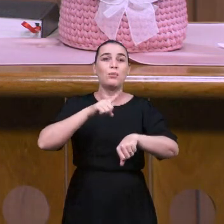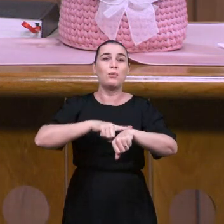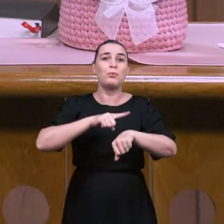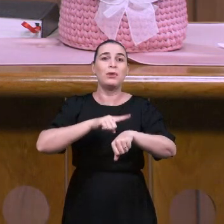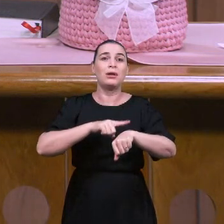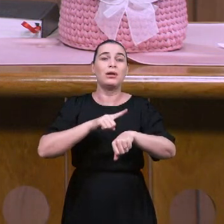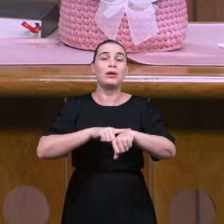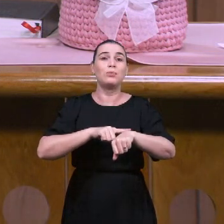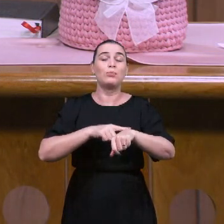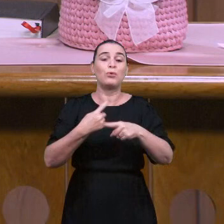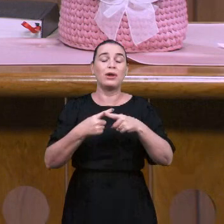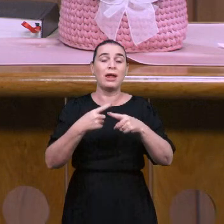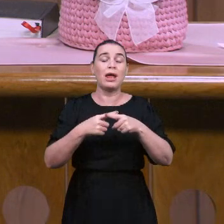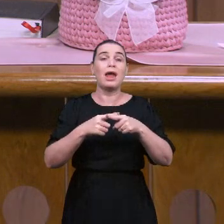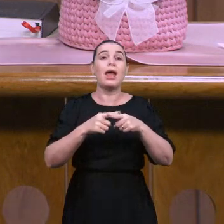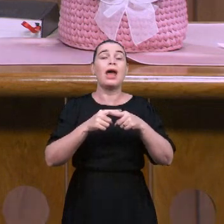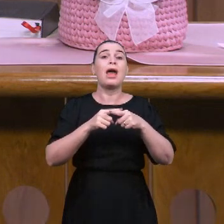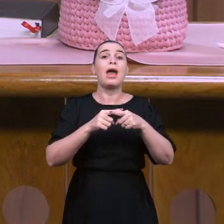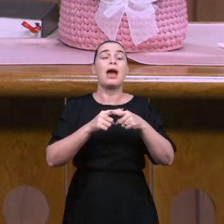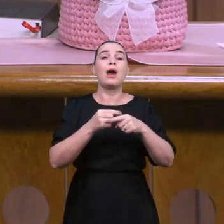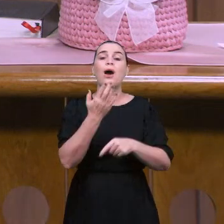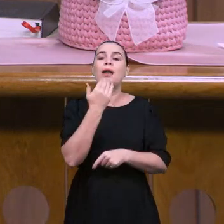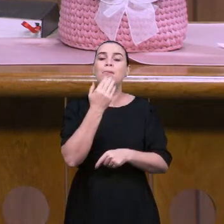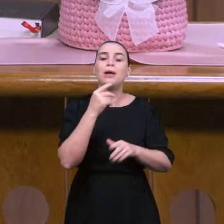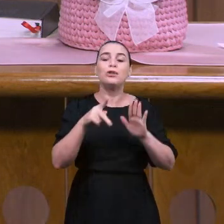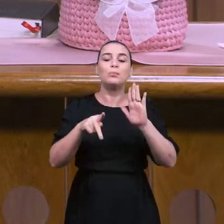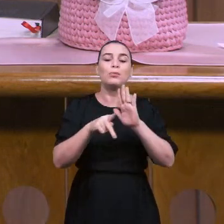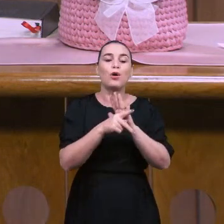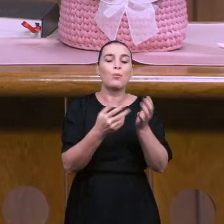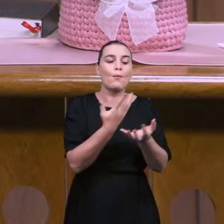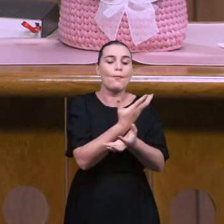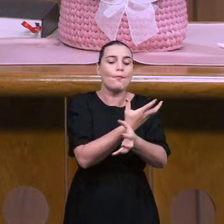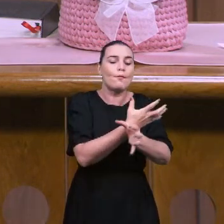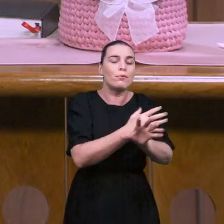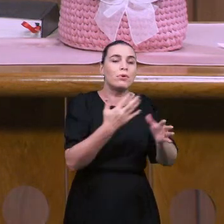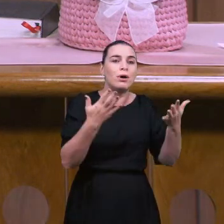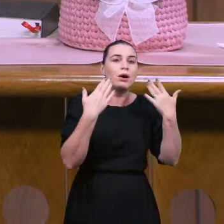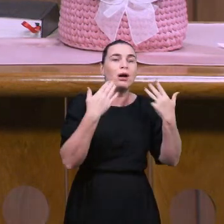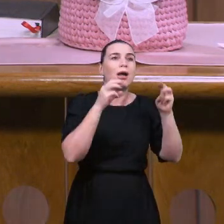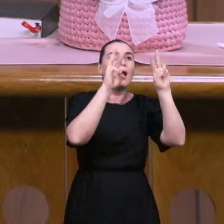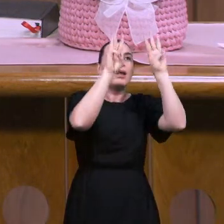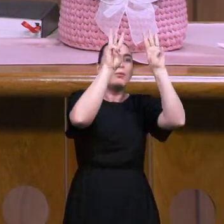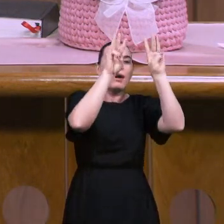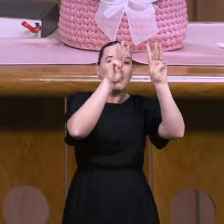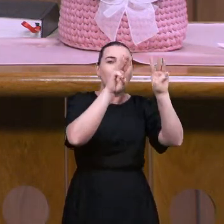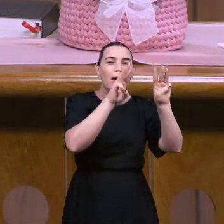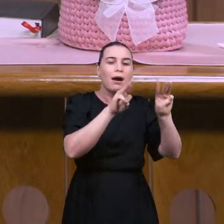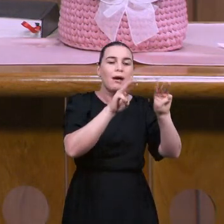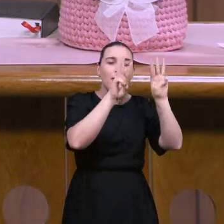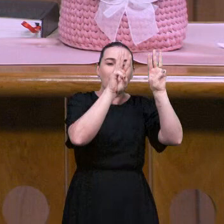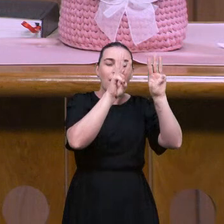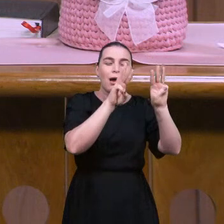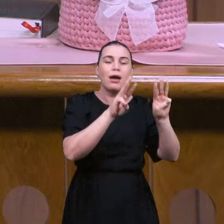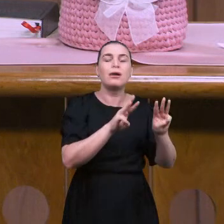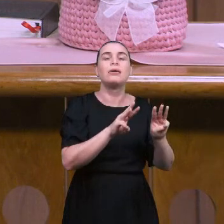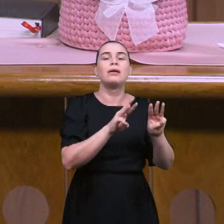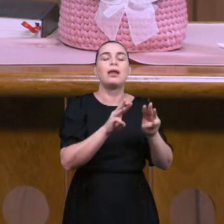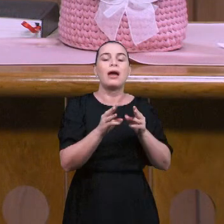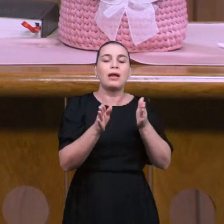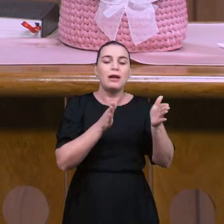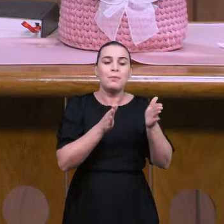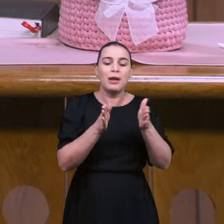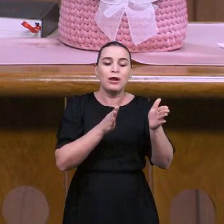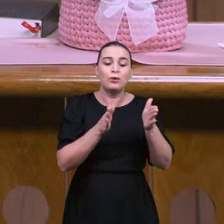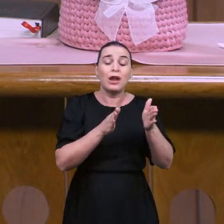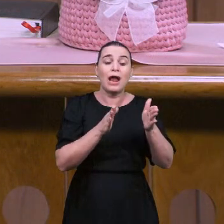nourriture qui était dans le désert, qui était la manne, qui tombait. tant qu'ils ne passaient pas